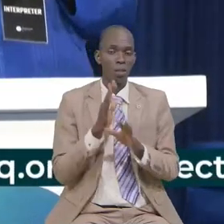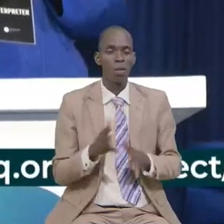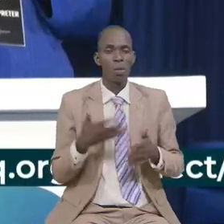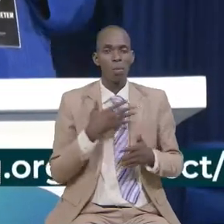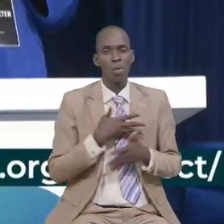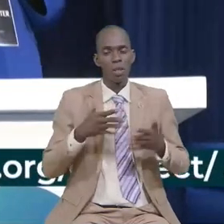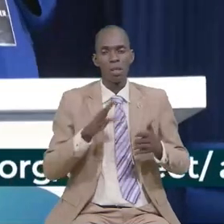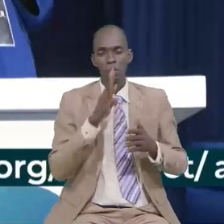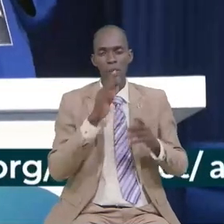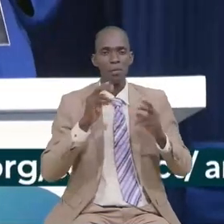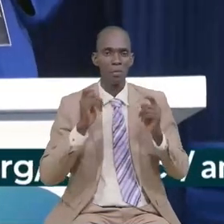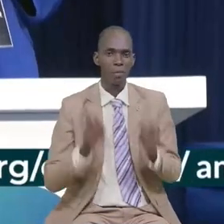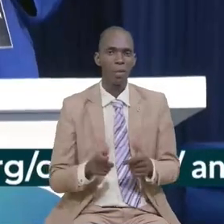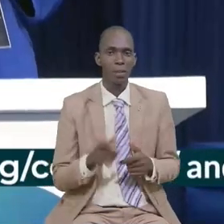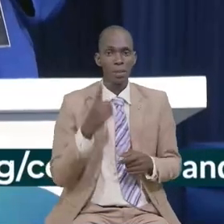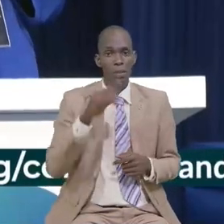Conseiller,